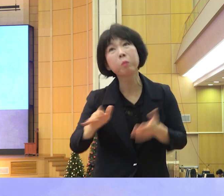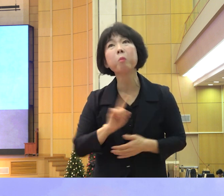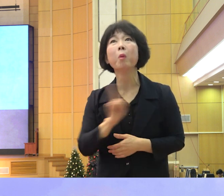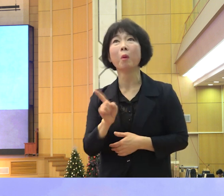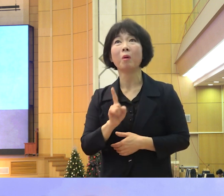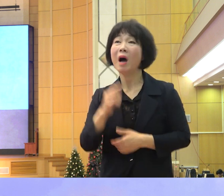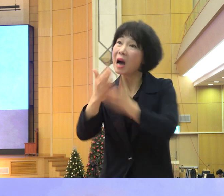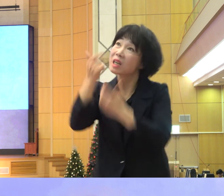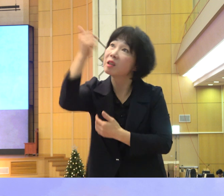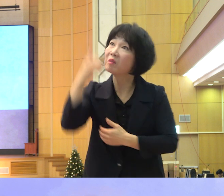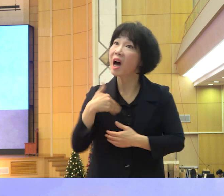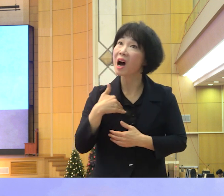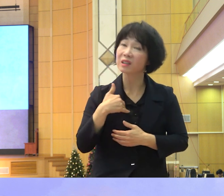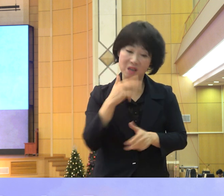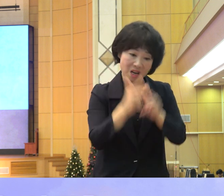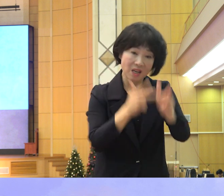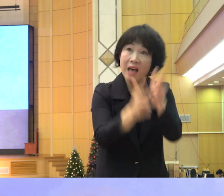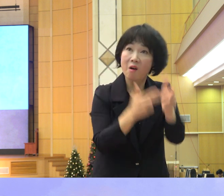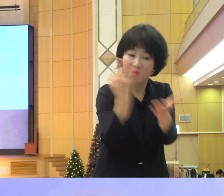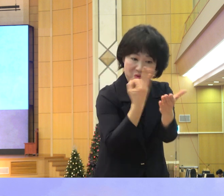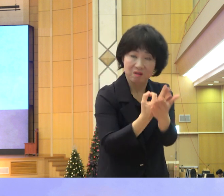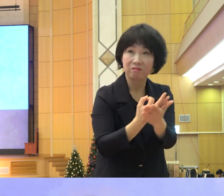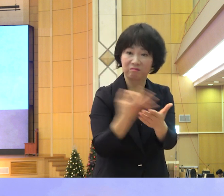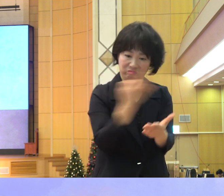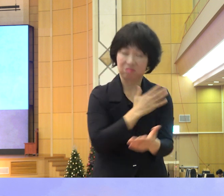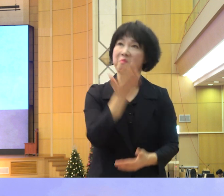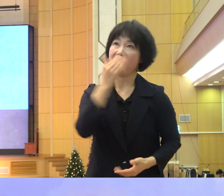받으면요 쌀 몇 감에 사서 먹을 수 있어요.